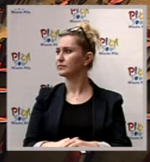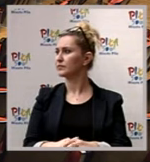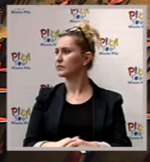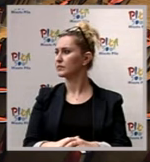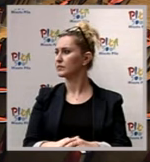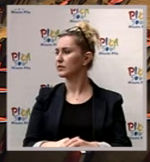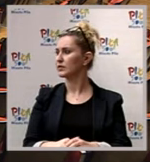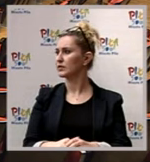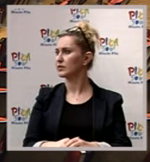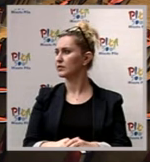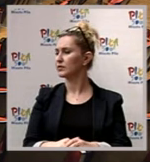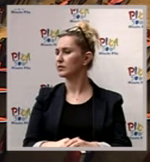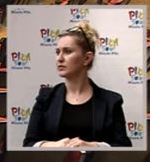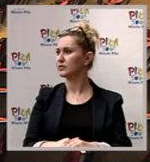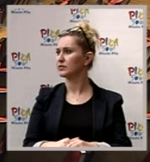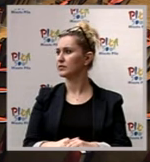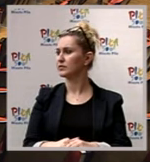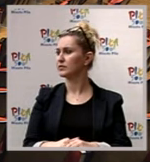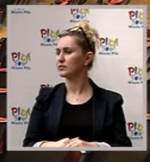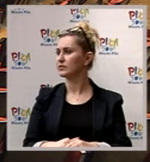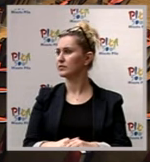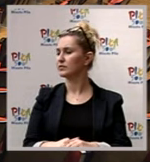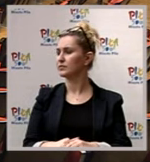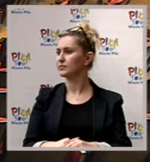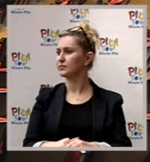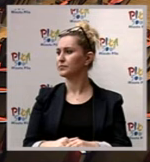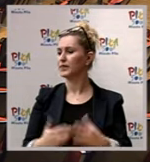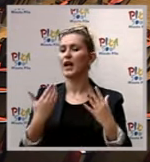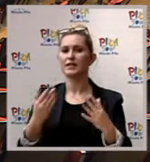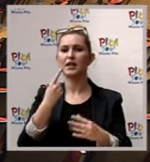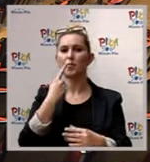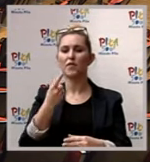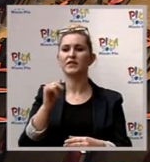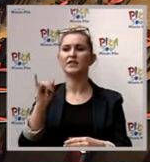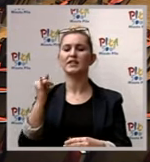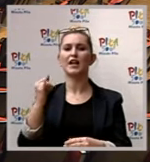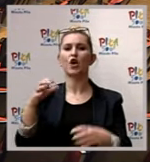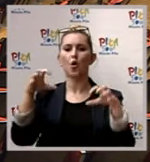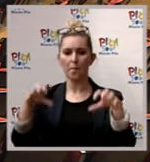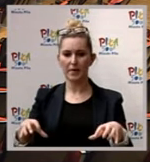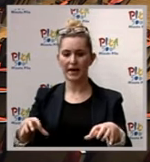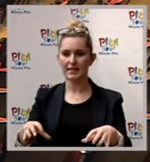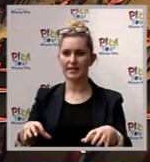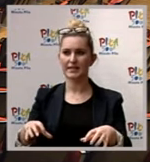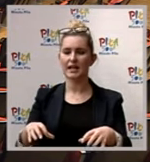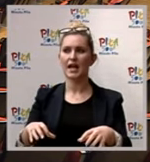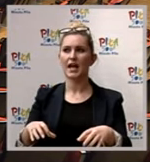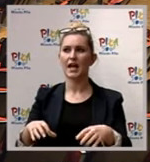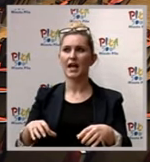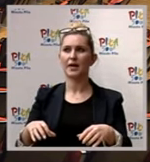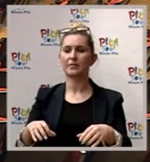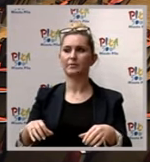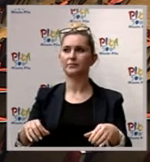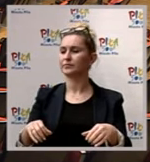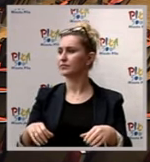tylko jako prezes Nadnoteckiego Stowarzyszenia Społeczno-Sportowego Sprawni Razem muszę